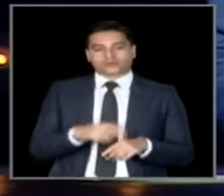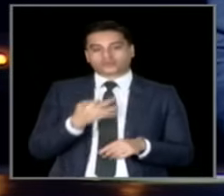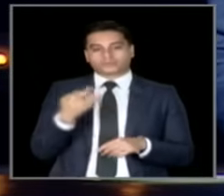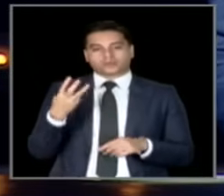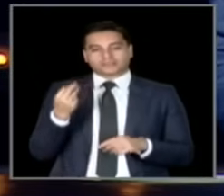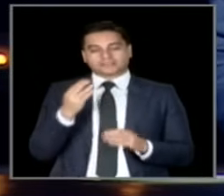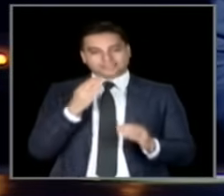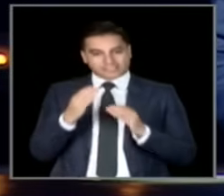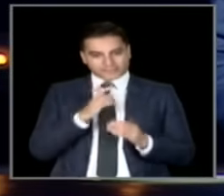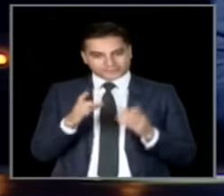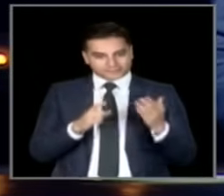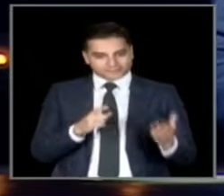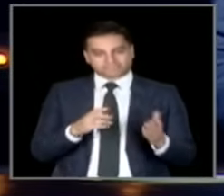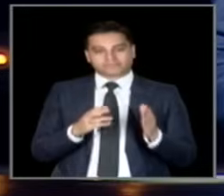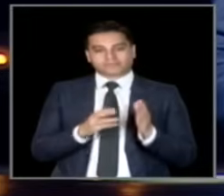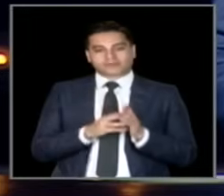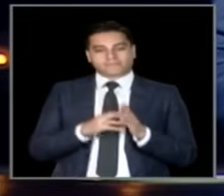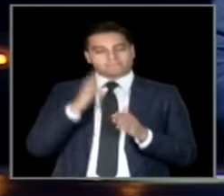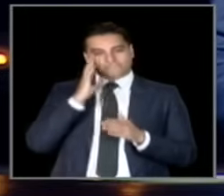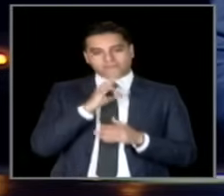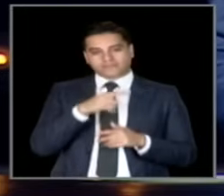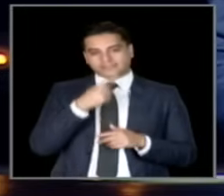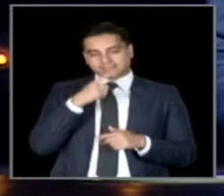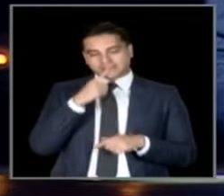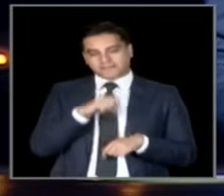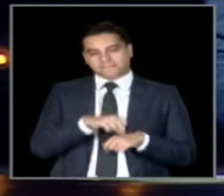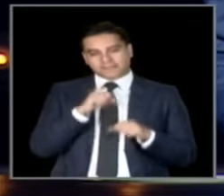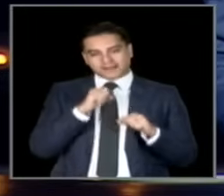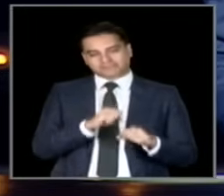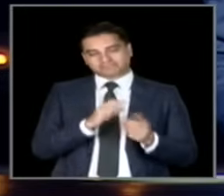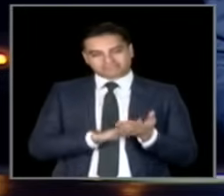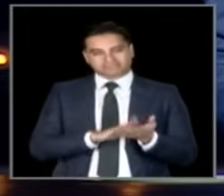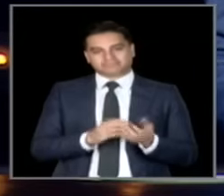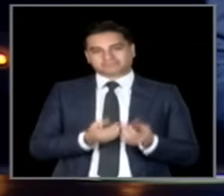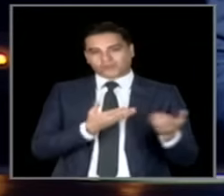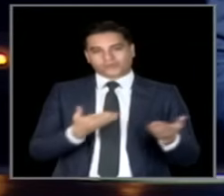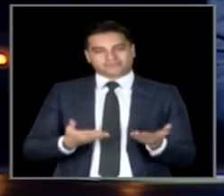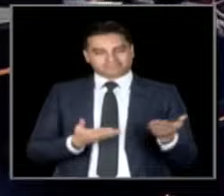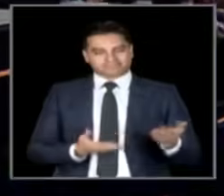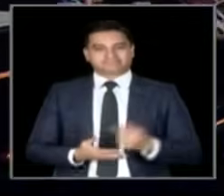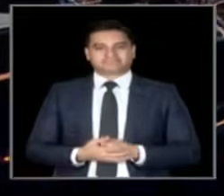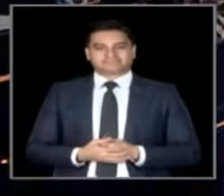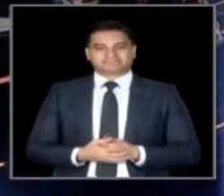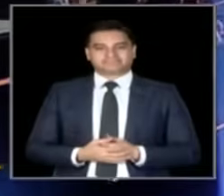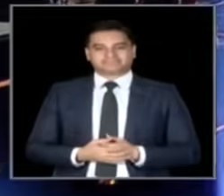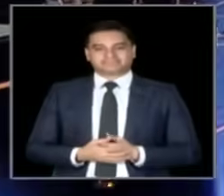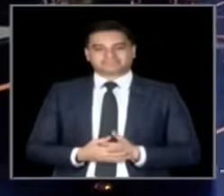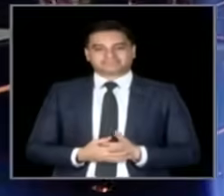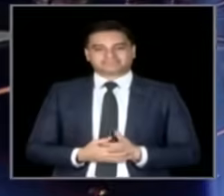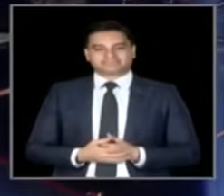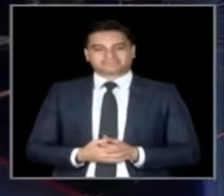نقطة إجابات صحيحة من عروس البحر الأبيض المتوسط، نلعب كلها بجامعة إسكندرية.